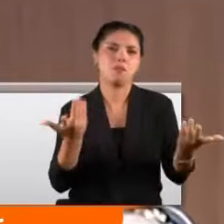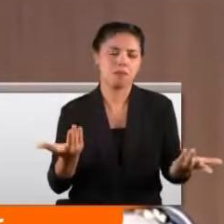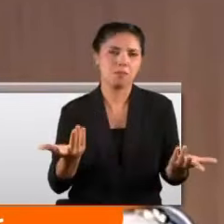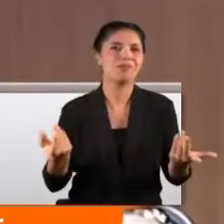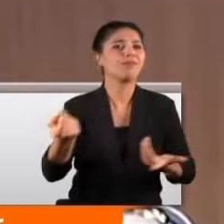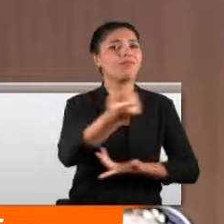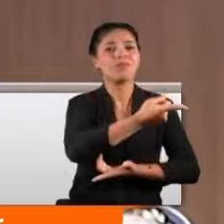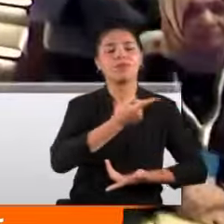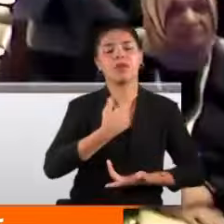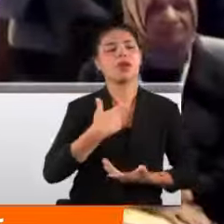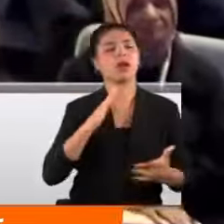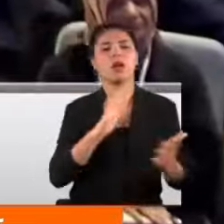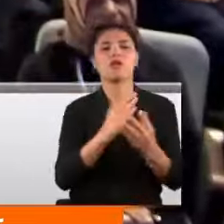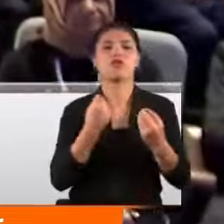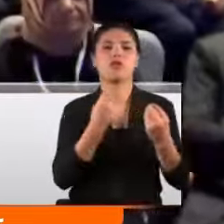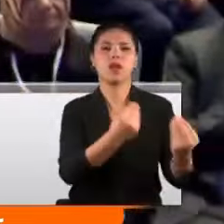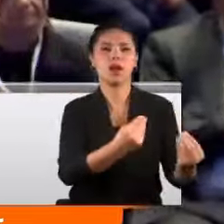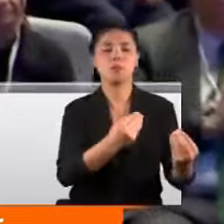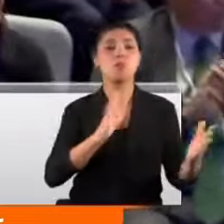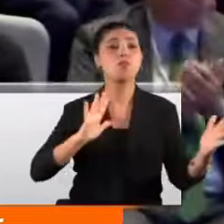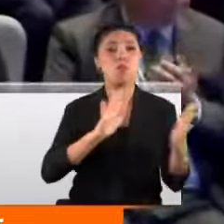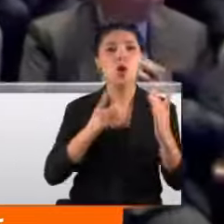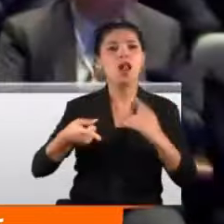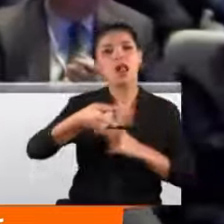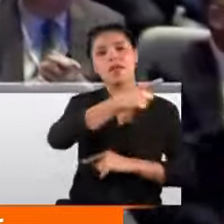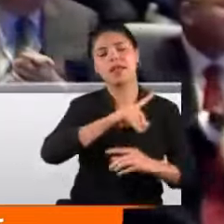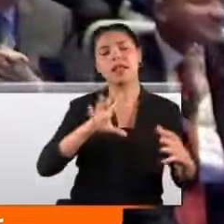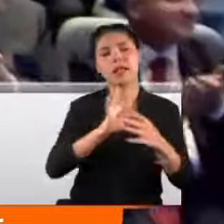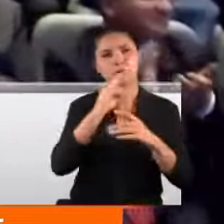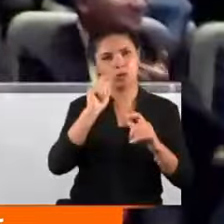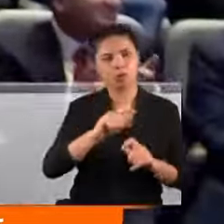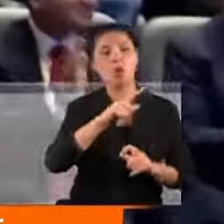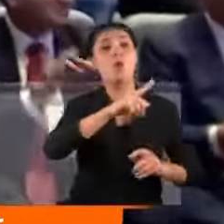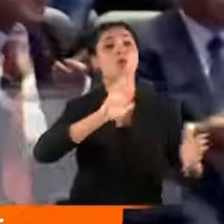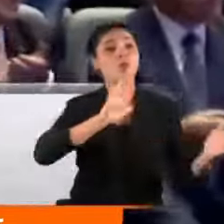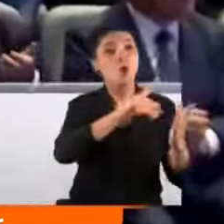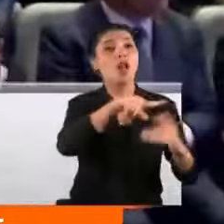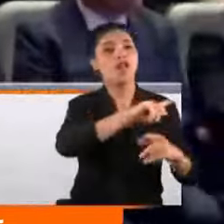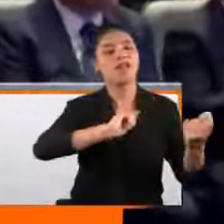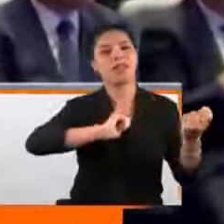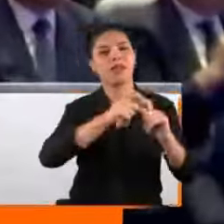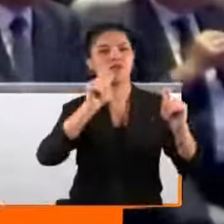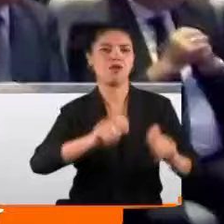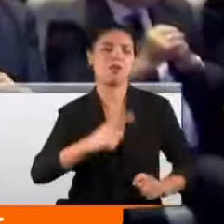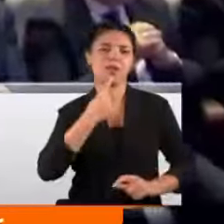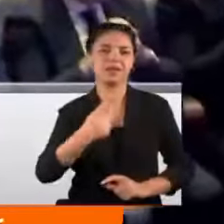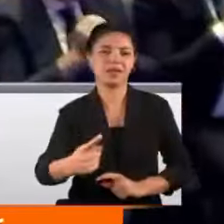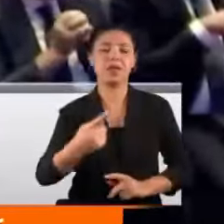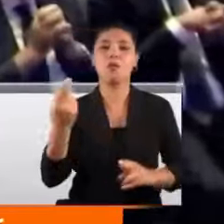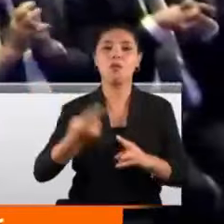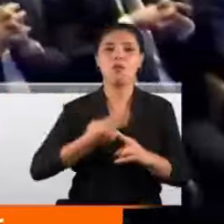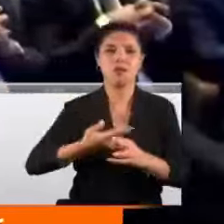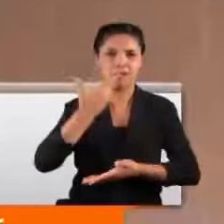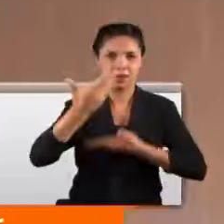da bakmayız. Sözü muhalefete getirdi sonra. Onları da dönüştürmeyi başardık dedi. Sözlerini örneklerle